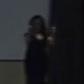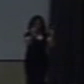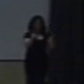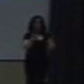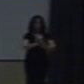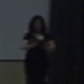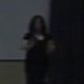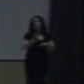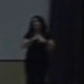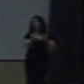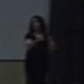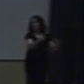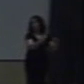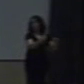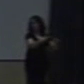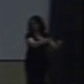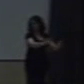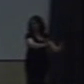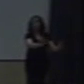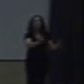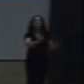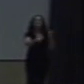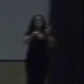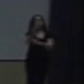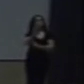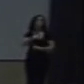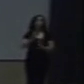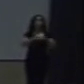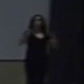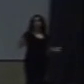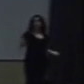abocar la polèmica, jo després voy a vender mi libro que deia aquell. No?